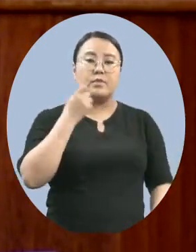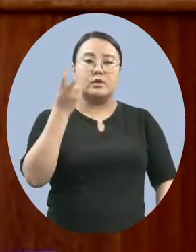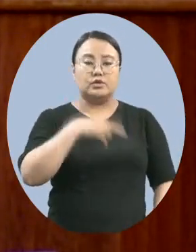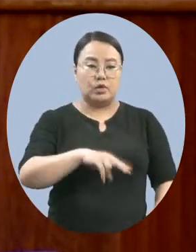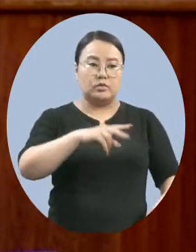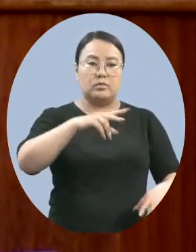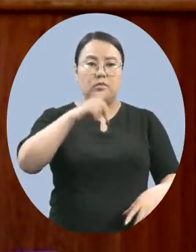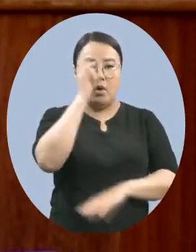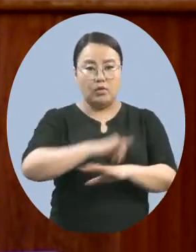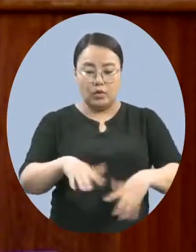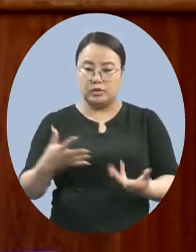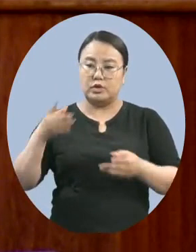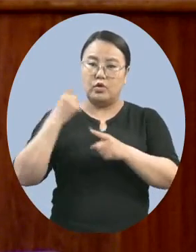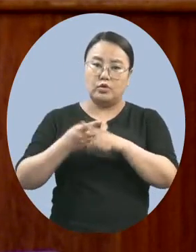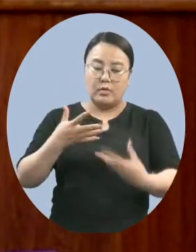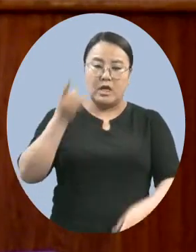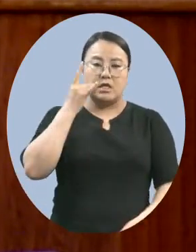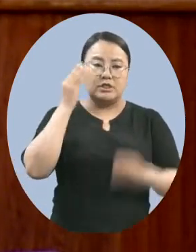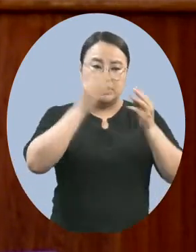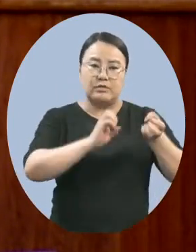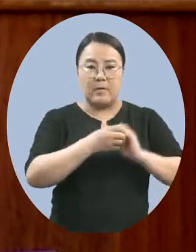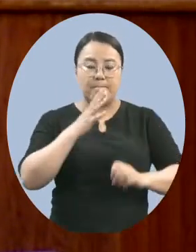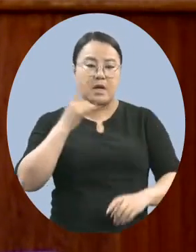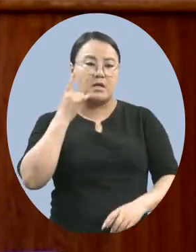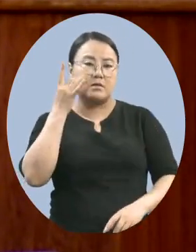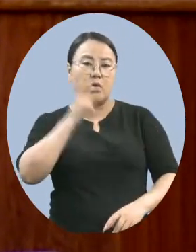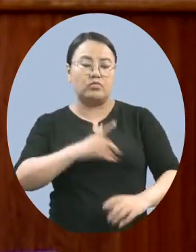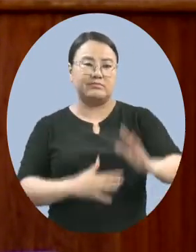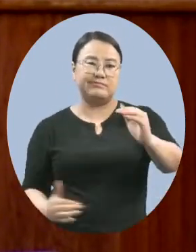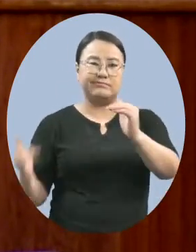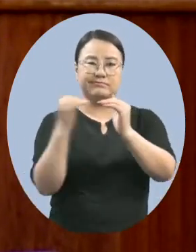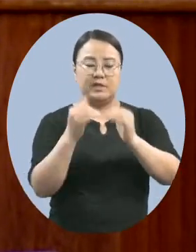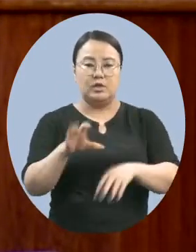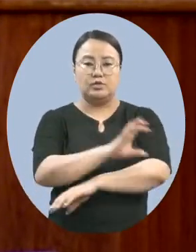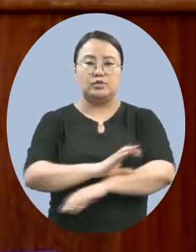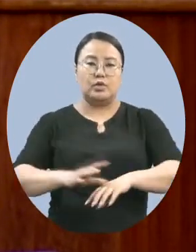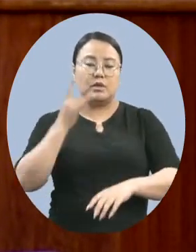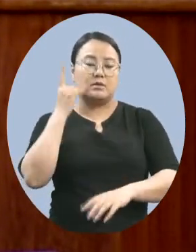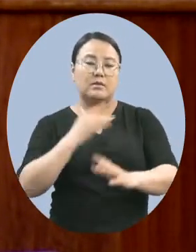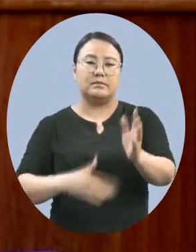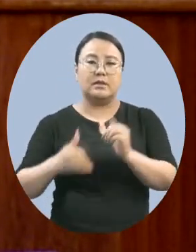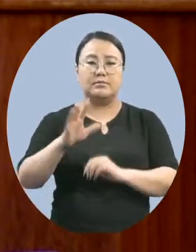орон нутгийн түвшинд шийдвэр гаргах албан тушаалд эрэгтэй хүмүүстэй адил тэгш байдлаар томилох, сургалт, гендерийн